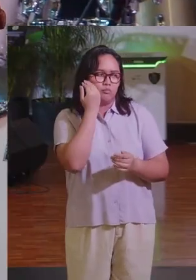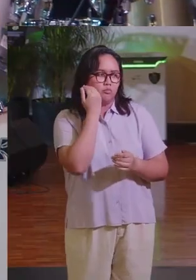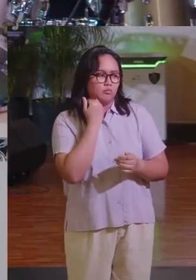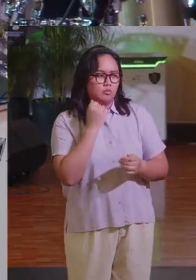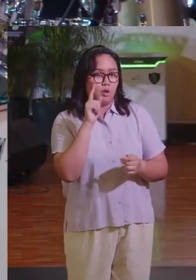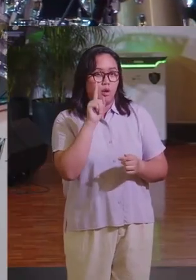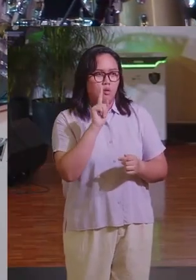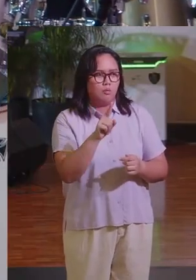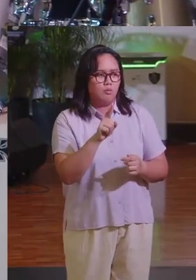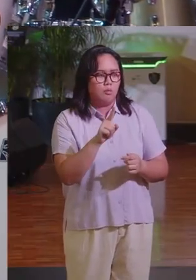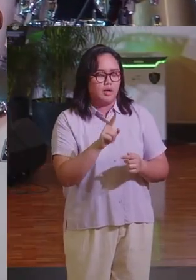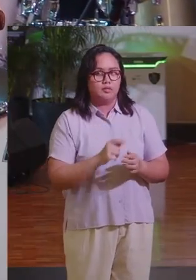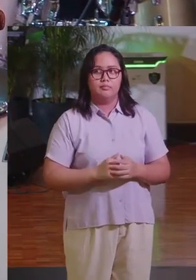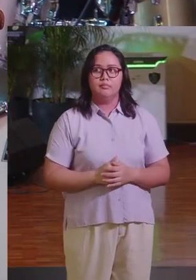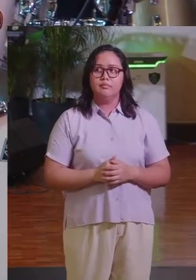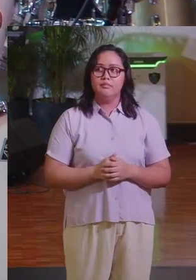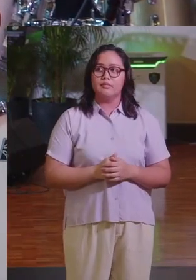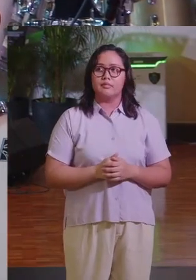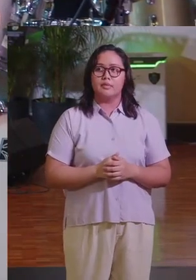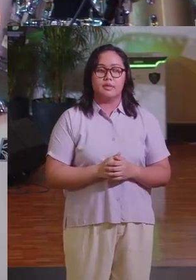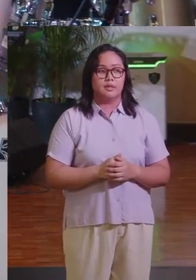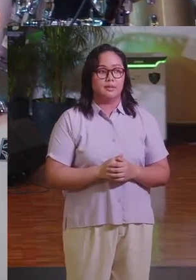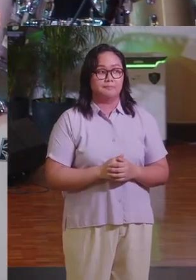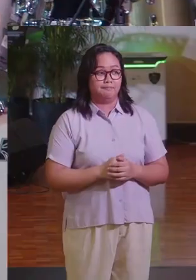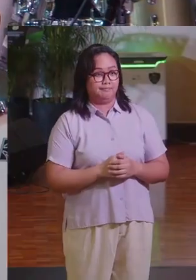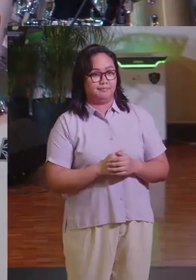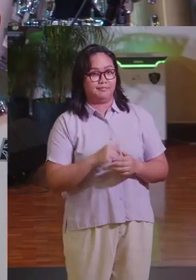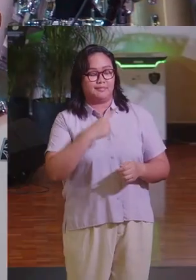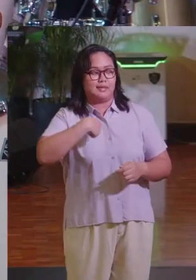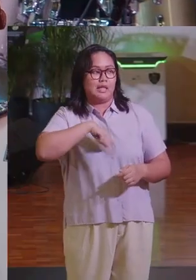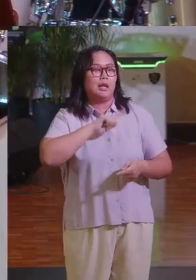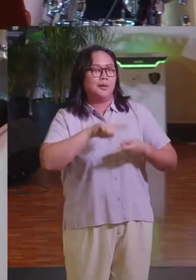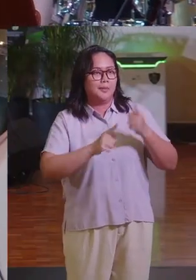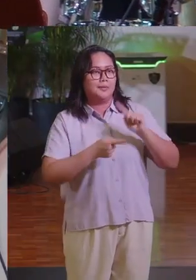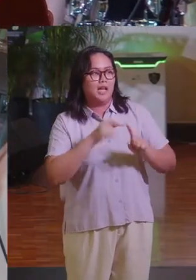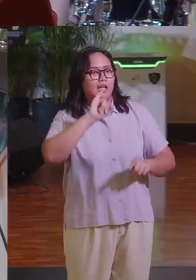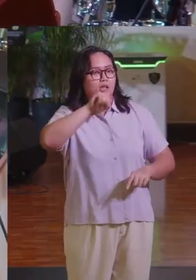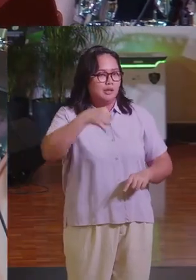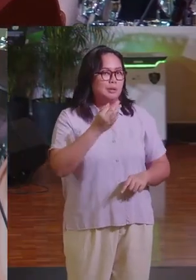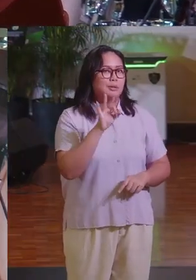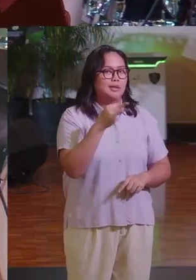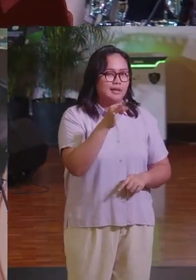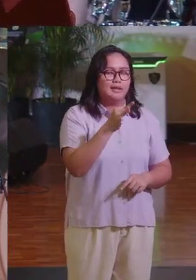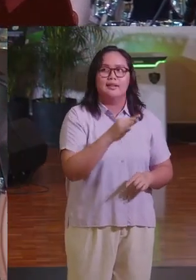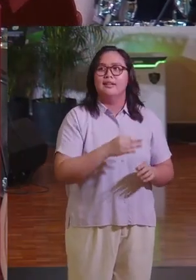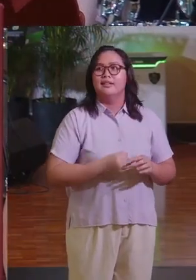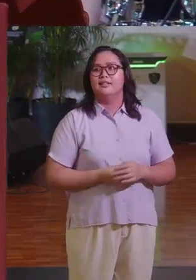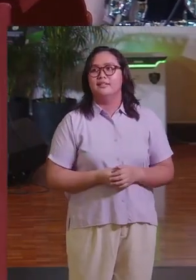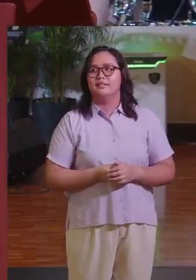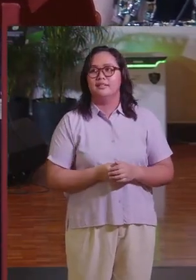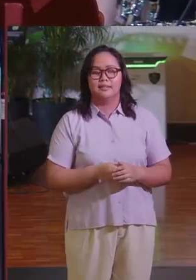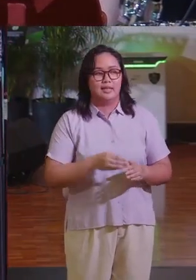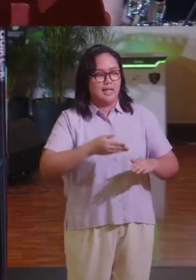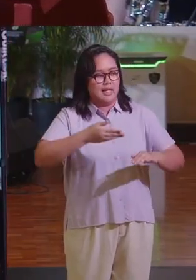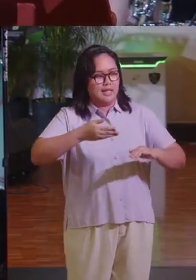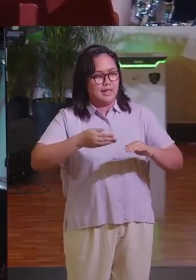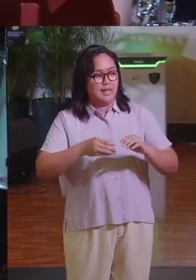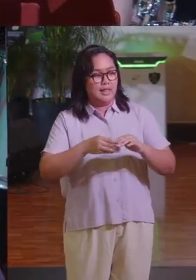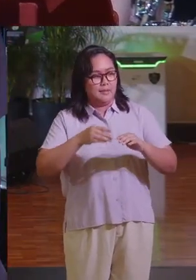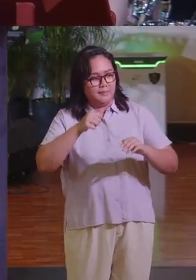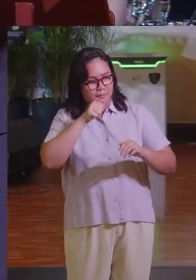ang nawawala. Yung ating kaibigan na si Jonah. Nandun po sa pinakamababang